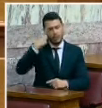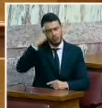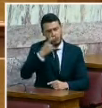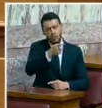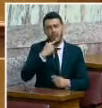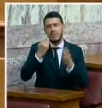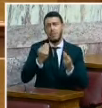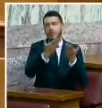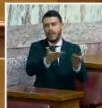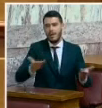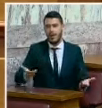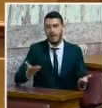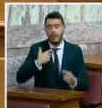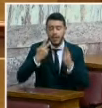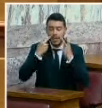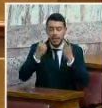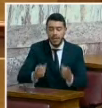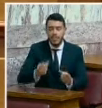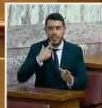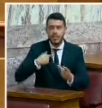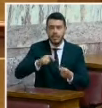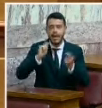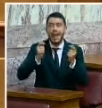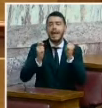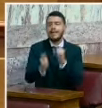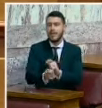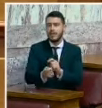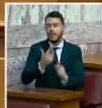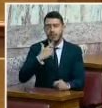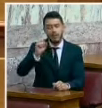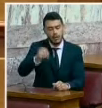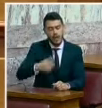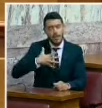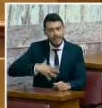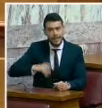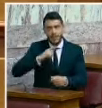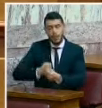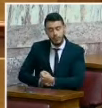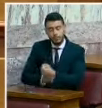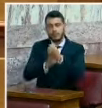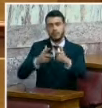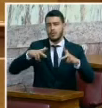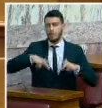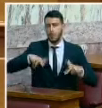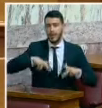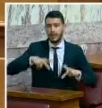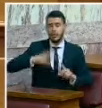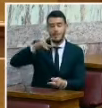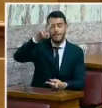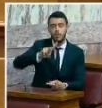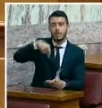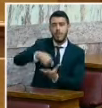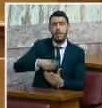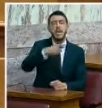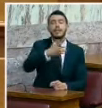καλύτερος. Κοιτάξτε, έχουμε μια διαφορετική φιλοσοφία. Ναι, εμείς θέλουμε να συμμαζέψουμε το κράτος για να μειώσουμε τη φορολογία. Εσείς θέλετε ένα πλαδαρό κράτος και